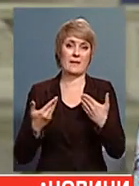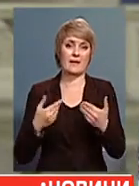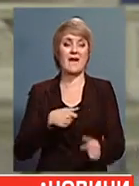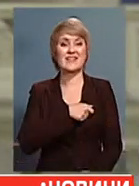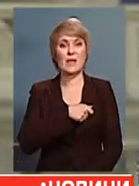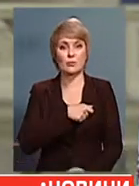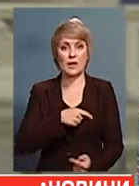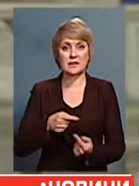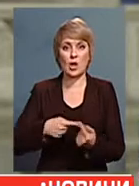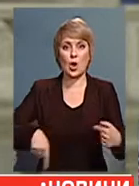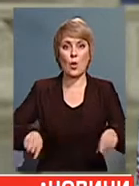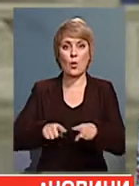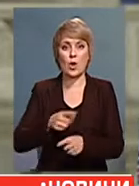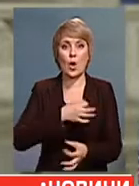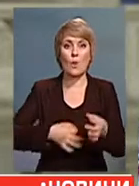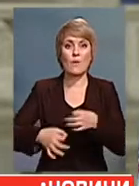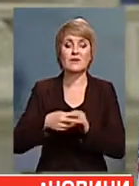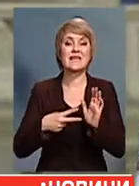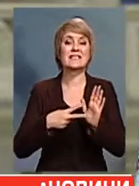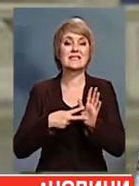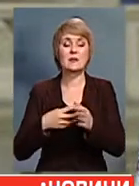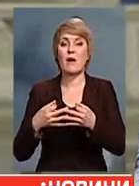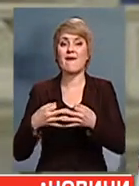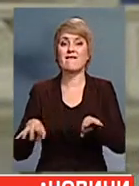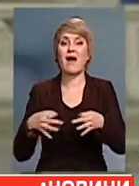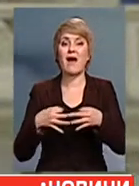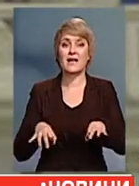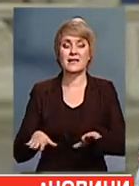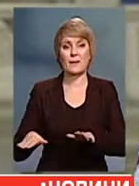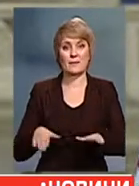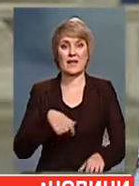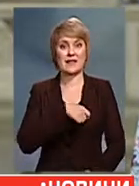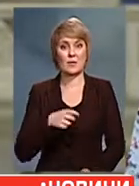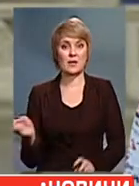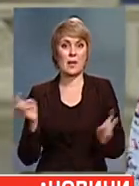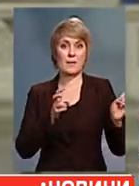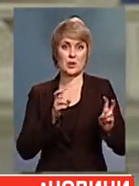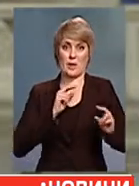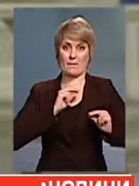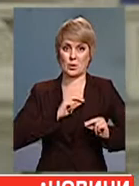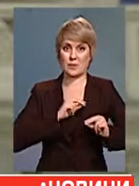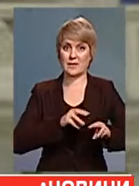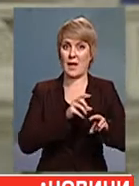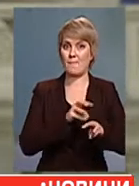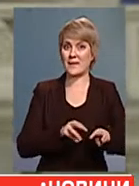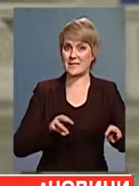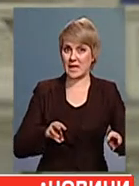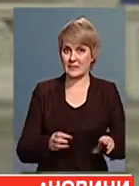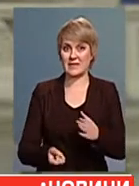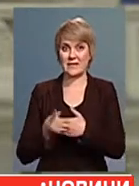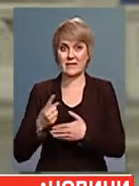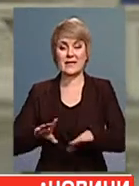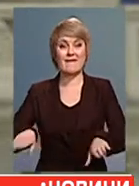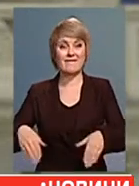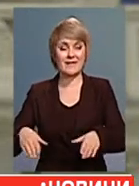колах обговорюється 7 вакантних місць. Депутати пішли працювати до міністерств, таким чином є вільні місця у фракціях. Нагадаю,